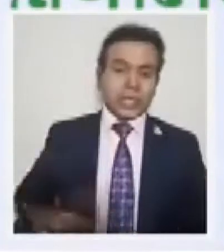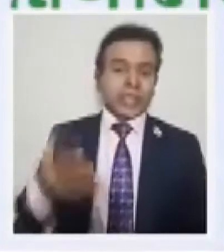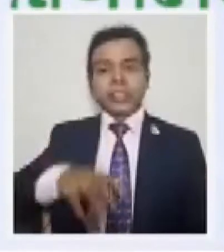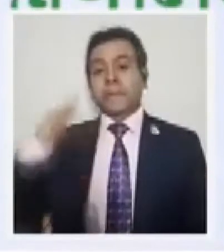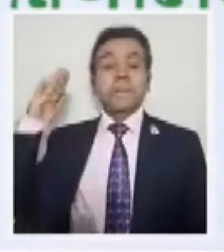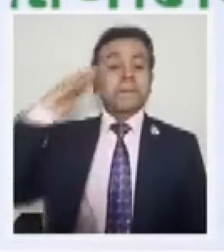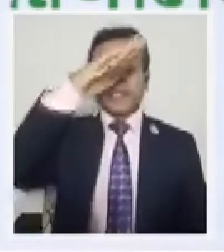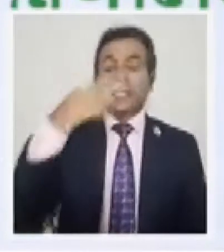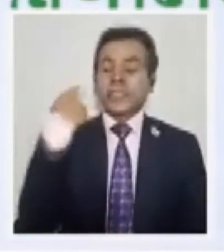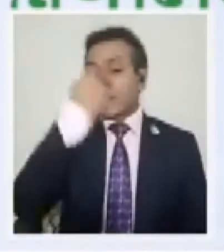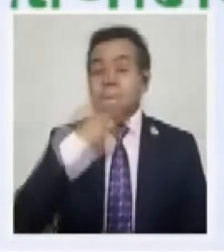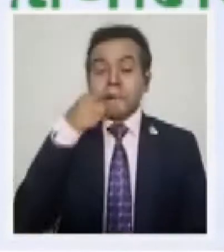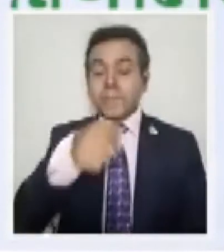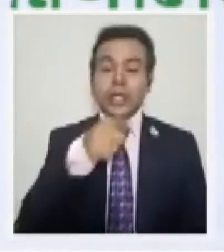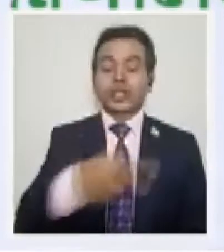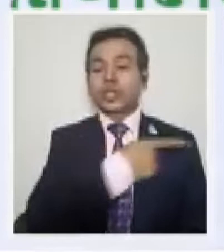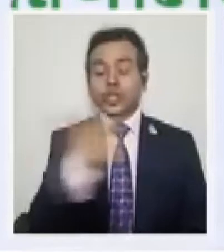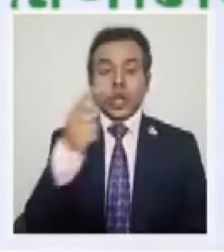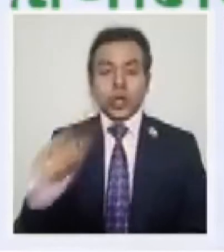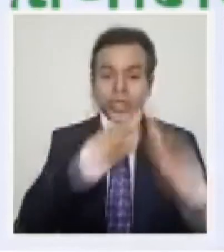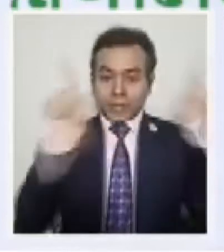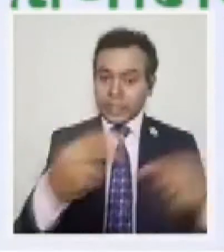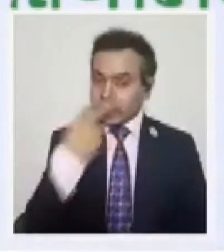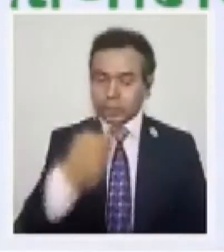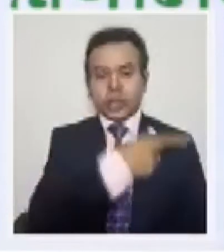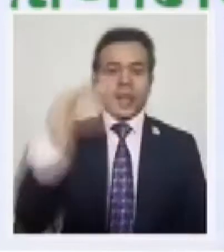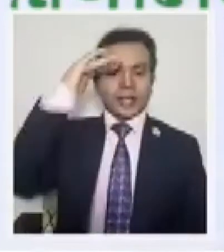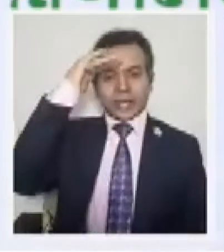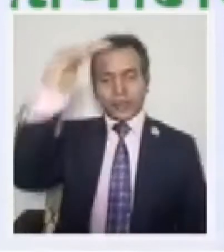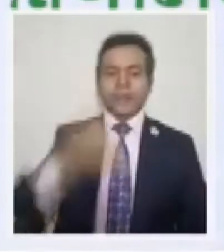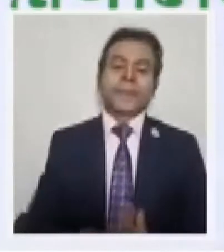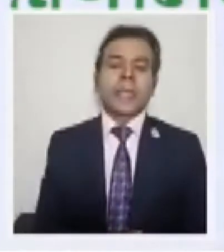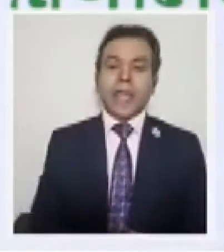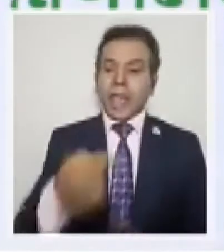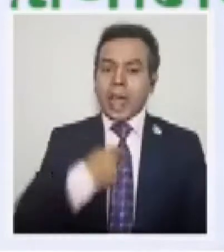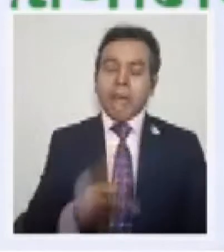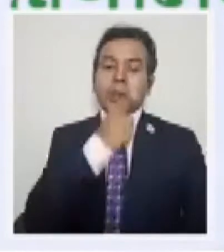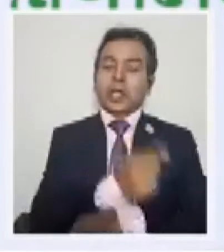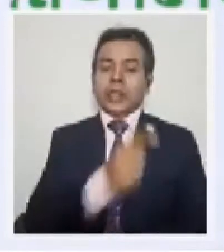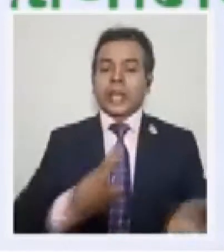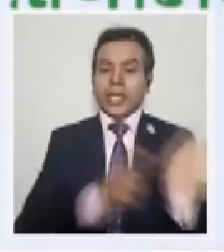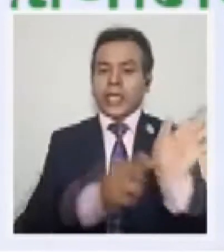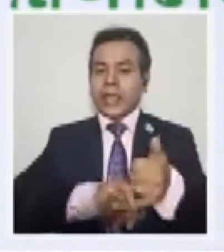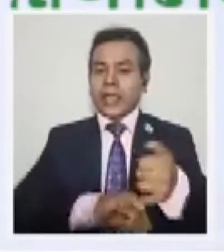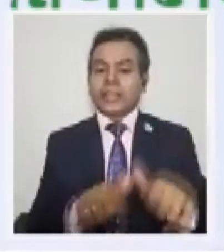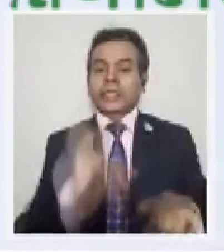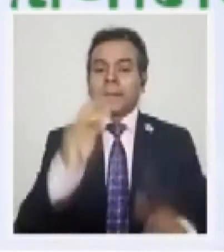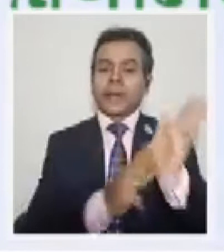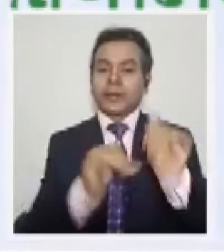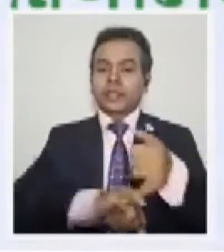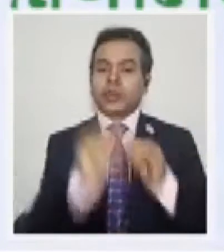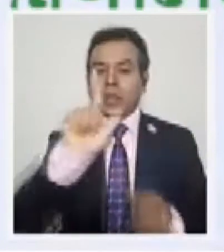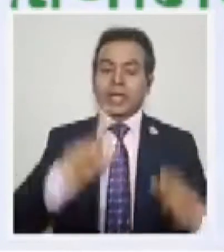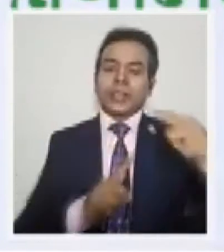প্রিয় সাংবাদিক ভাই ও বোনেরা, সম্মানিত দর্শক শ্রোতাবৃন্দ, প্রিয় দেশবাসী এবং বাংলাদেশী প্রবাসী ভাই ও বোনেরা যে যেখানে আছেন,